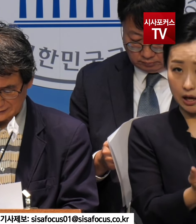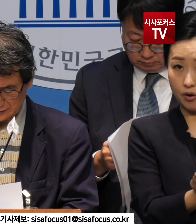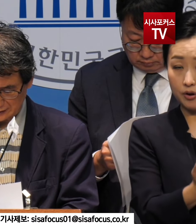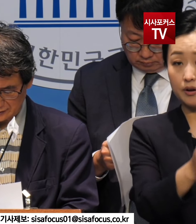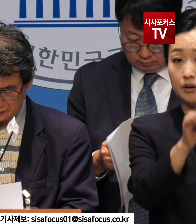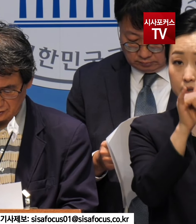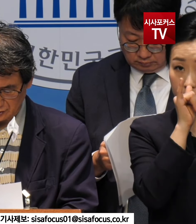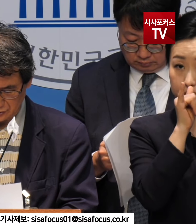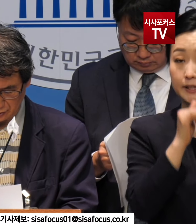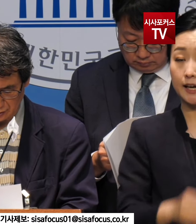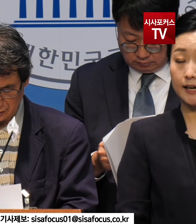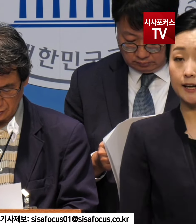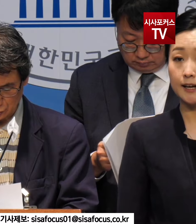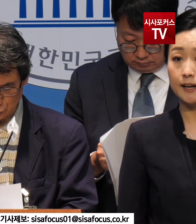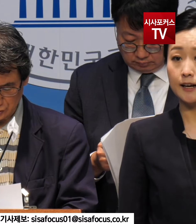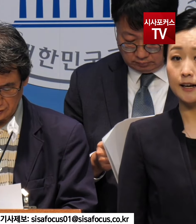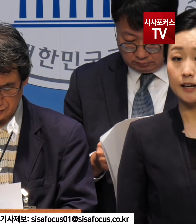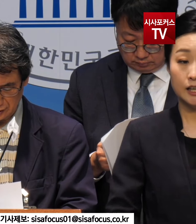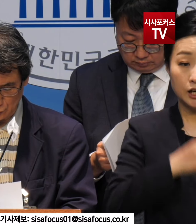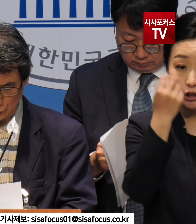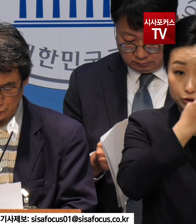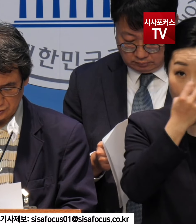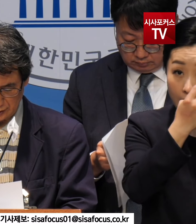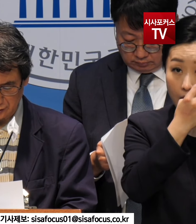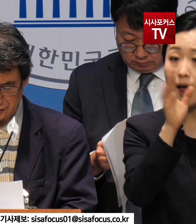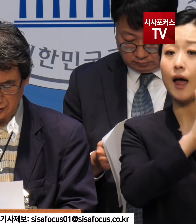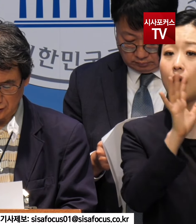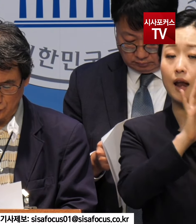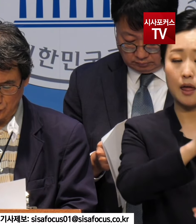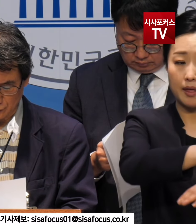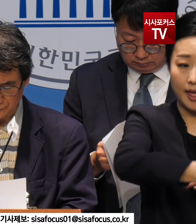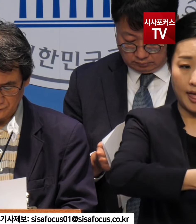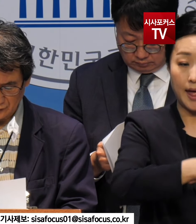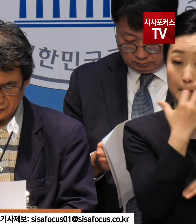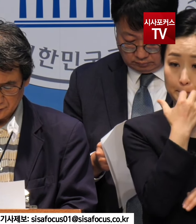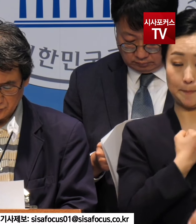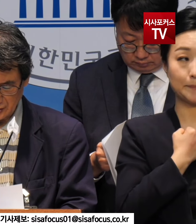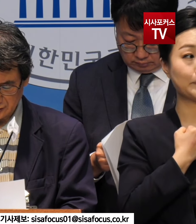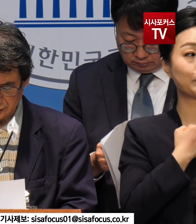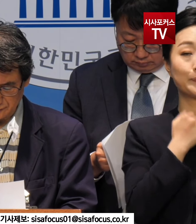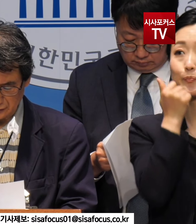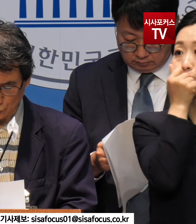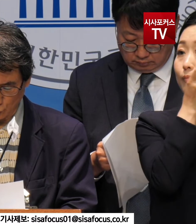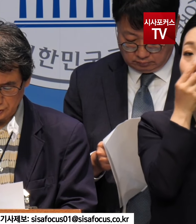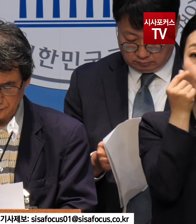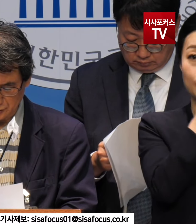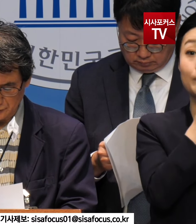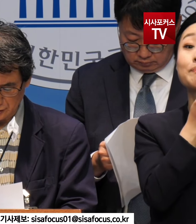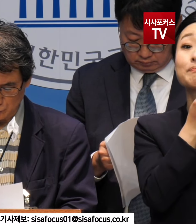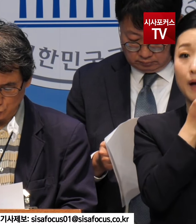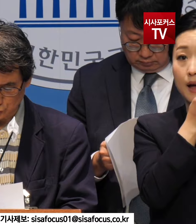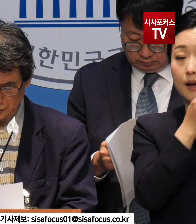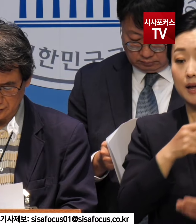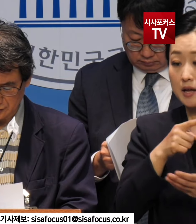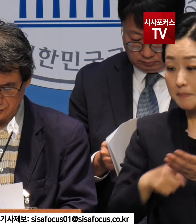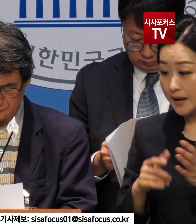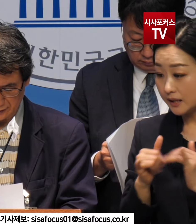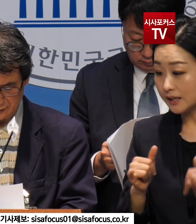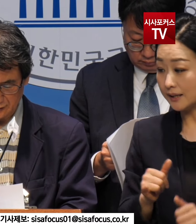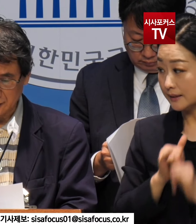뇌물 문제가 같이 얽혀 있어 수사는 제대로 진행되지 않았고 피해자들만 50여 명이